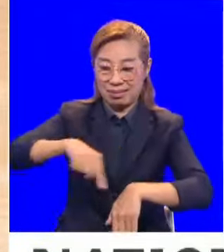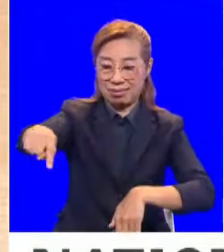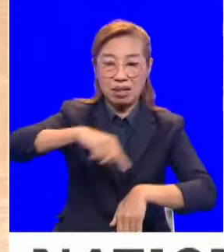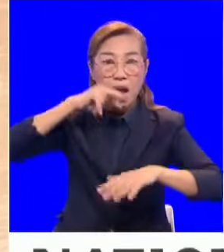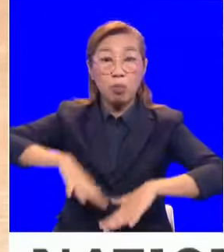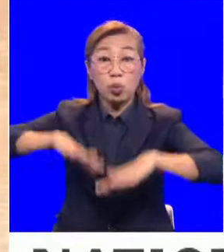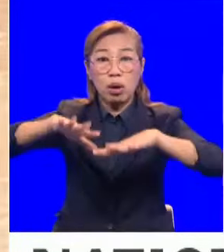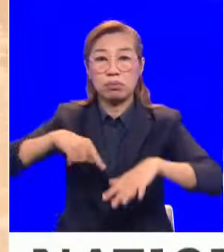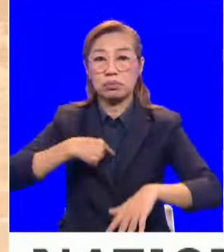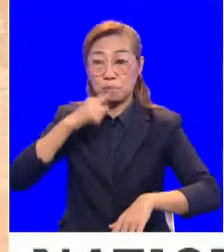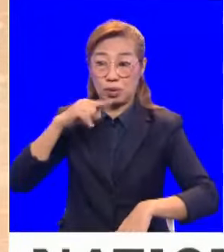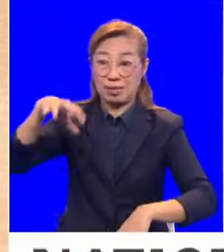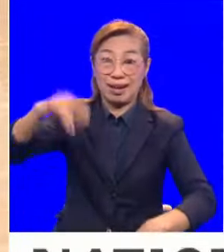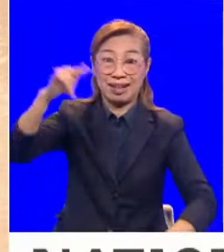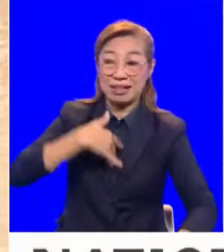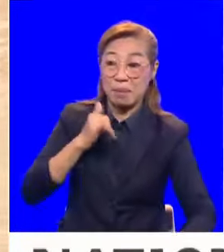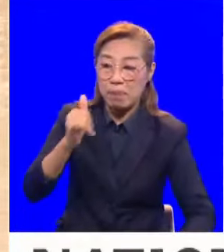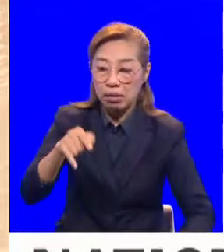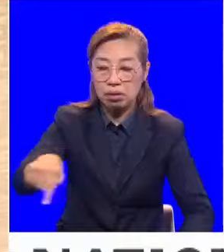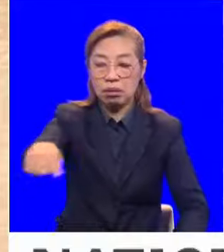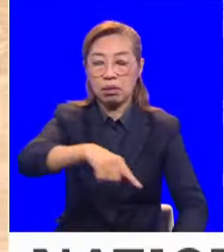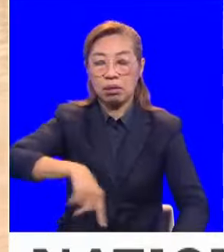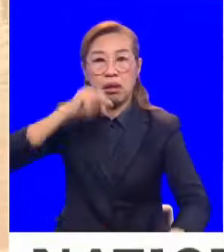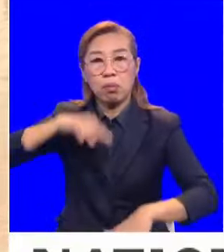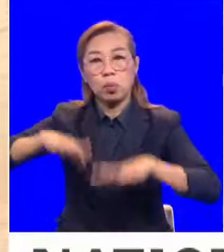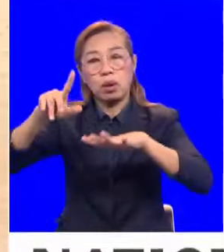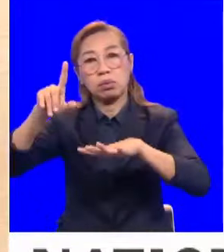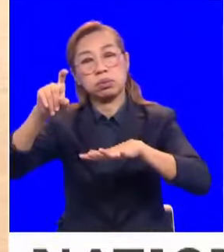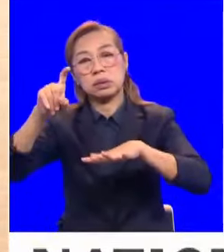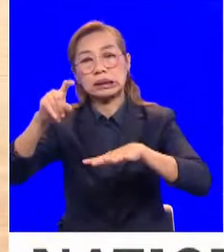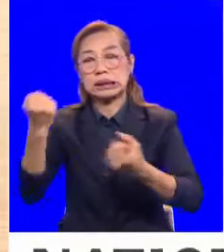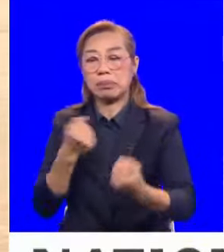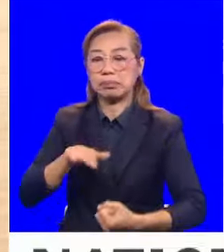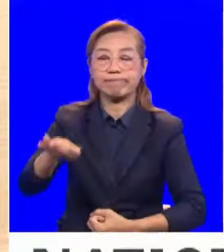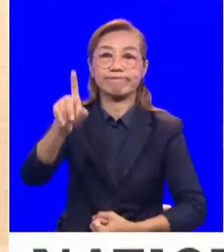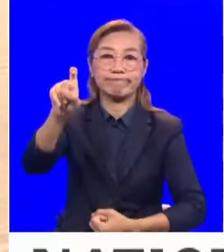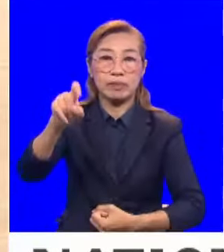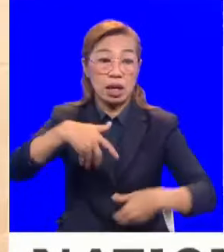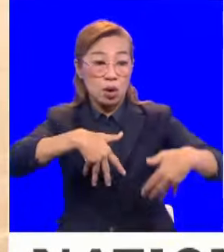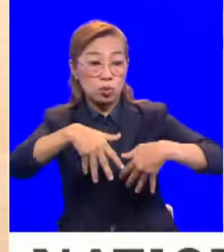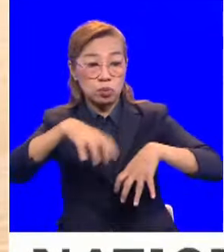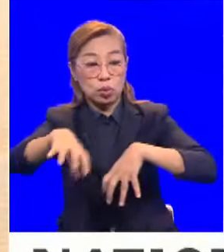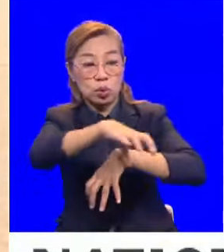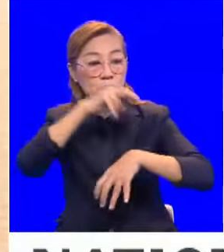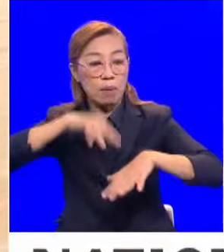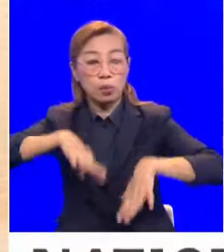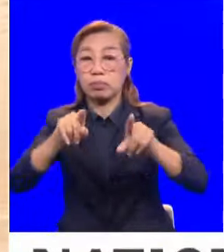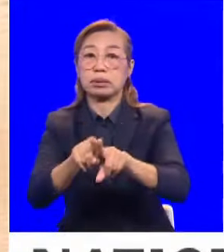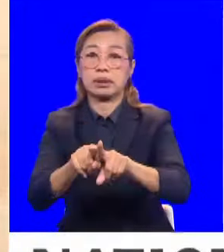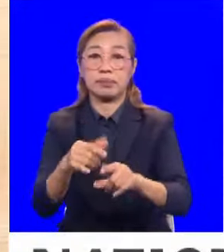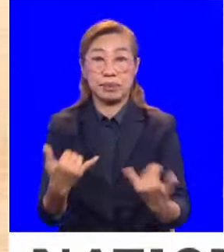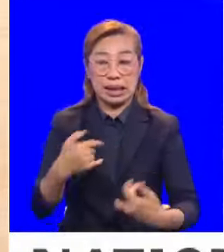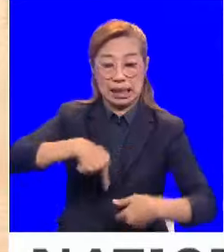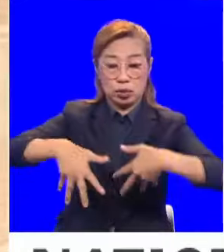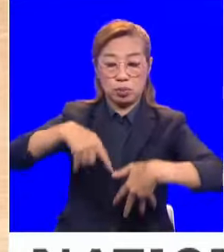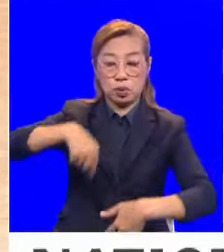ณพื้นที่โดยรอบก่อนที่จะไปถึงสนามบินเนี่ยก็จะมีชุมชนหลายชุมชนเลยทีเดียวนะคะที่ได้รับผลกระทบอย่างชุมชนที่เราอยู่ก็คือชุมชน